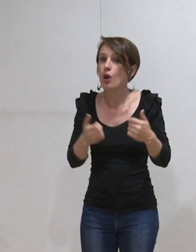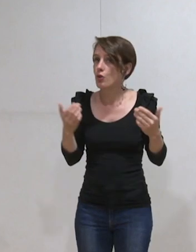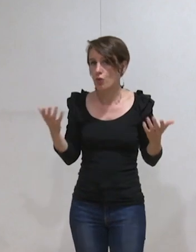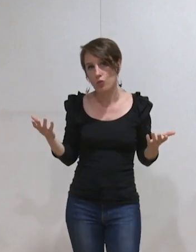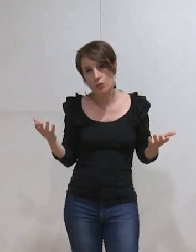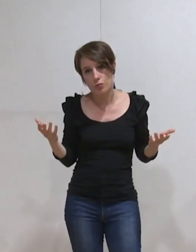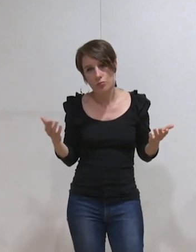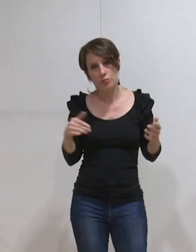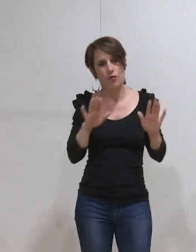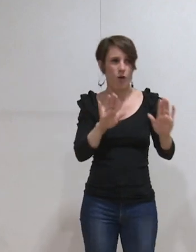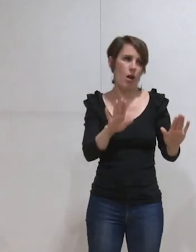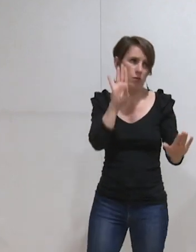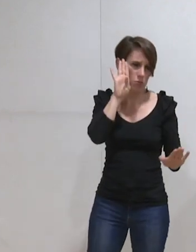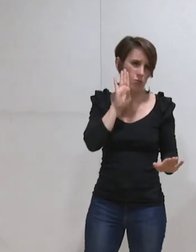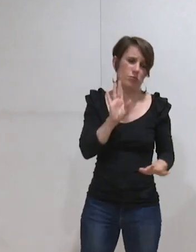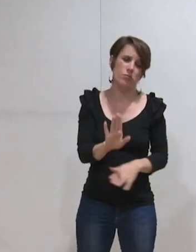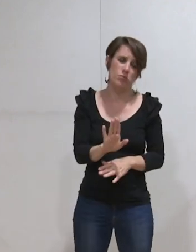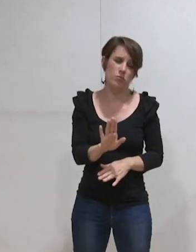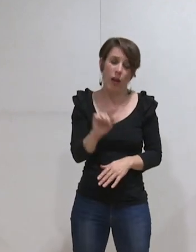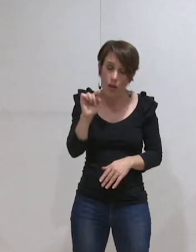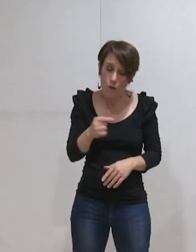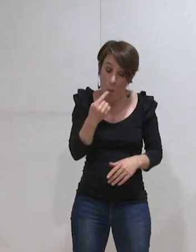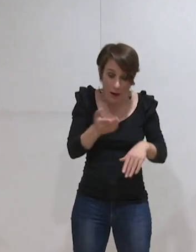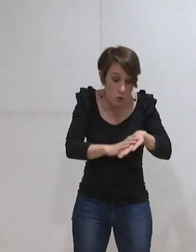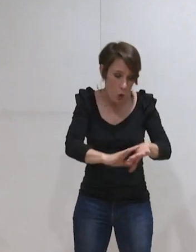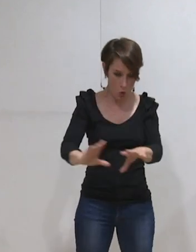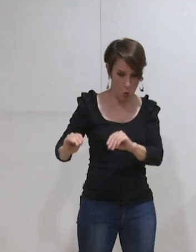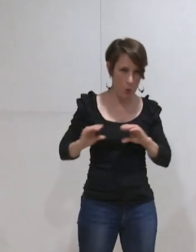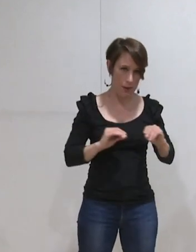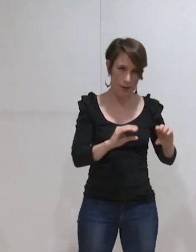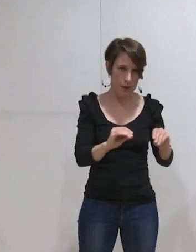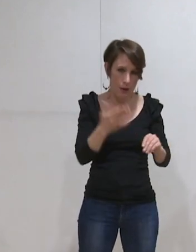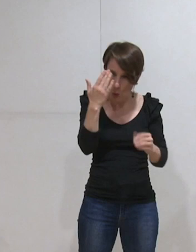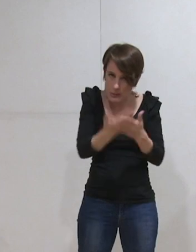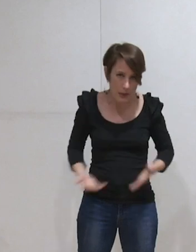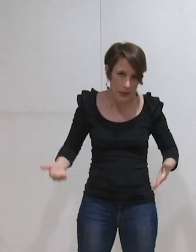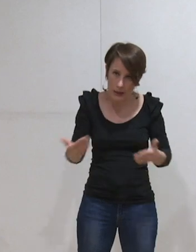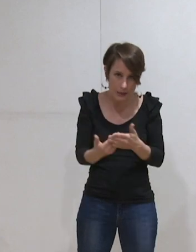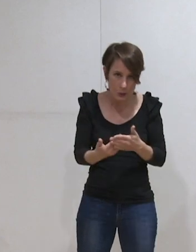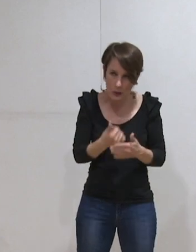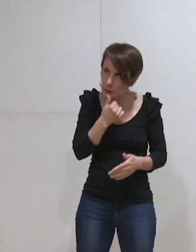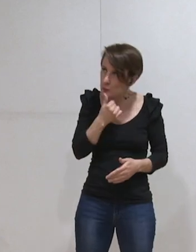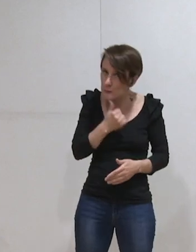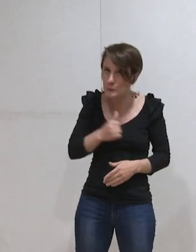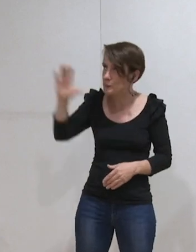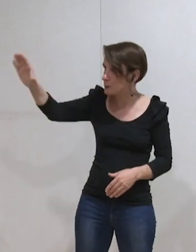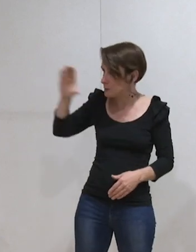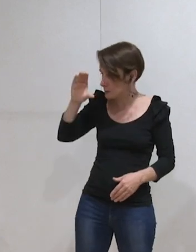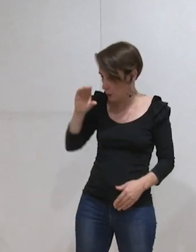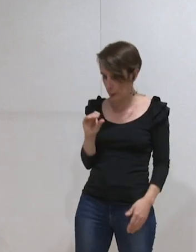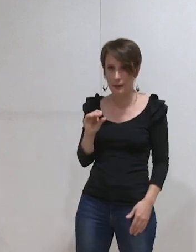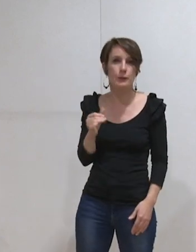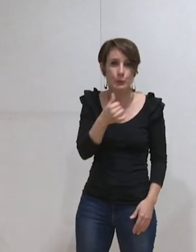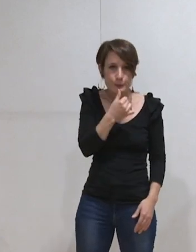qu'il faut avant tout revenir quand même à des faits on a une réalité que tout le monde connaît qui est contrainte il ne suffit pas